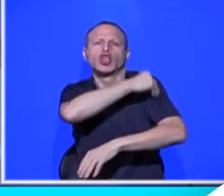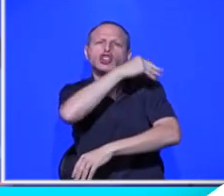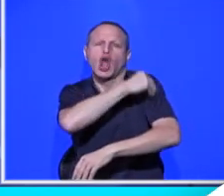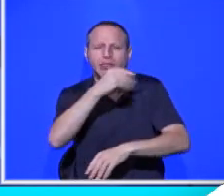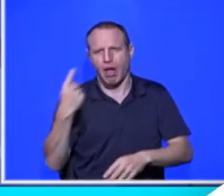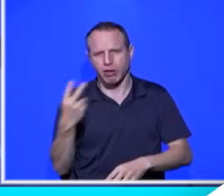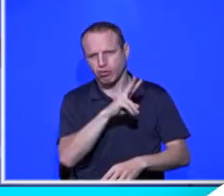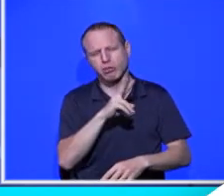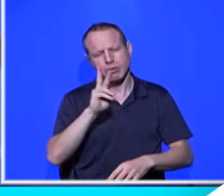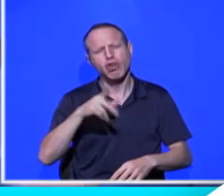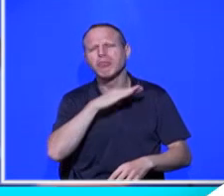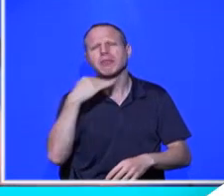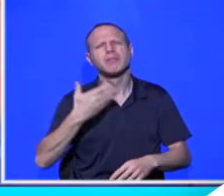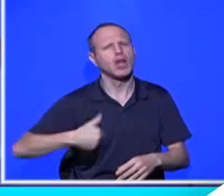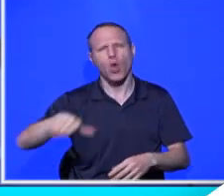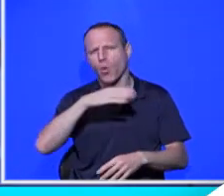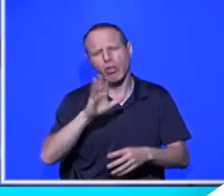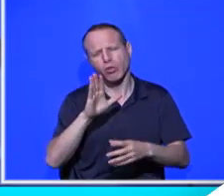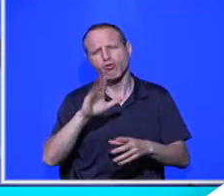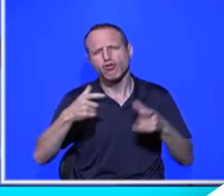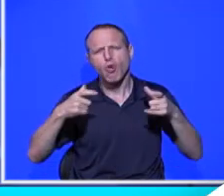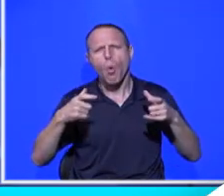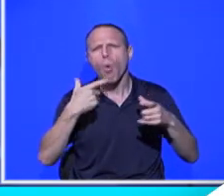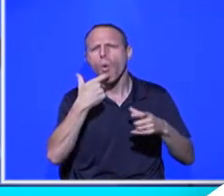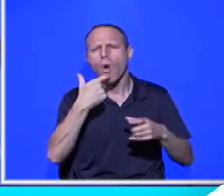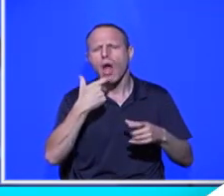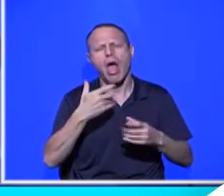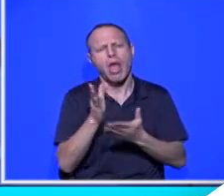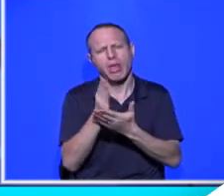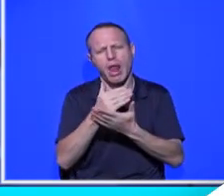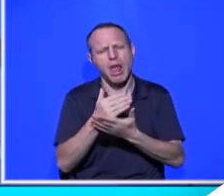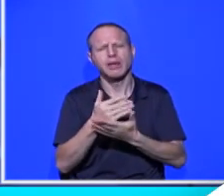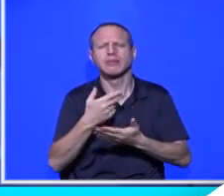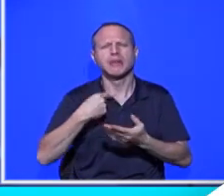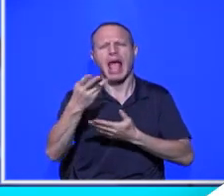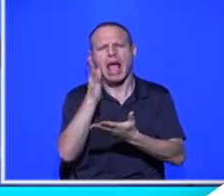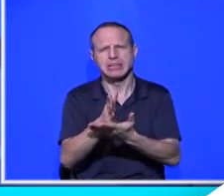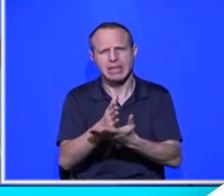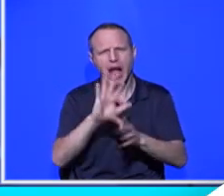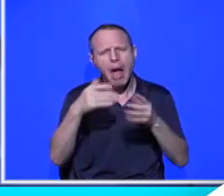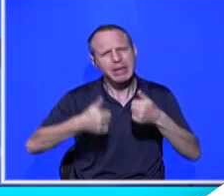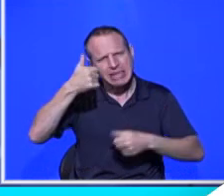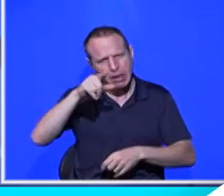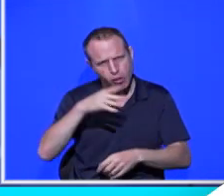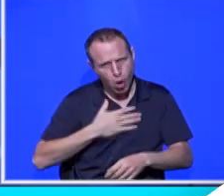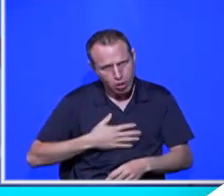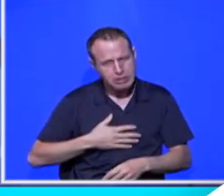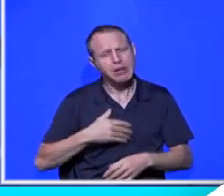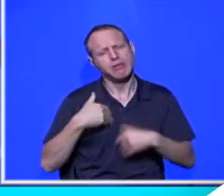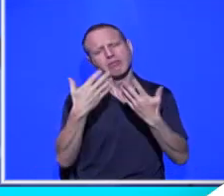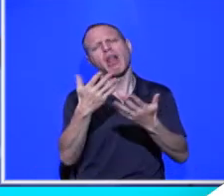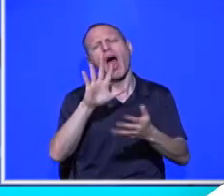לכולנו, יש כאן עוגה מספיק גדולה, בואי נחלק אותה לוסי, חצי חצי, כמה שרים את רוצה? 10 שרים? אני אתן לך